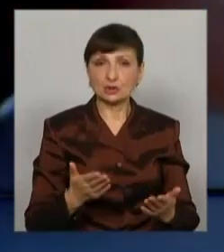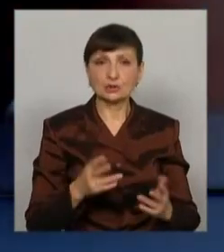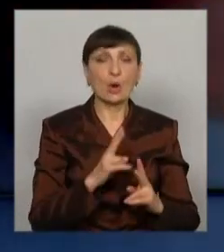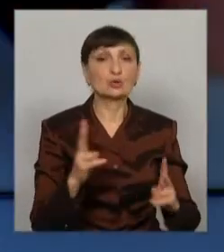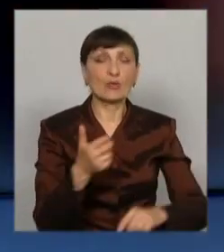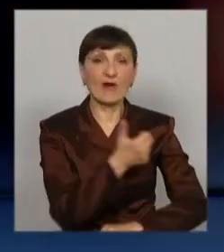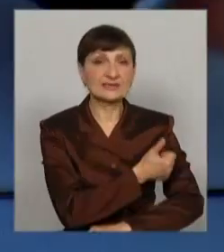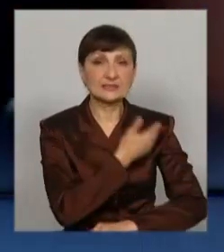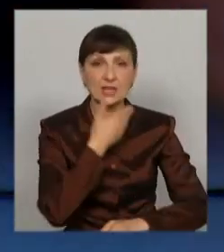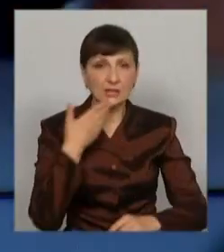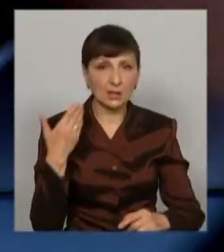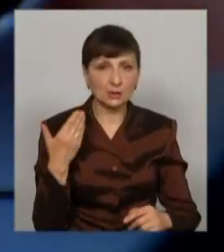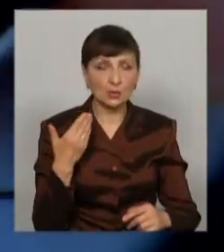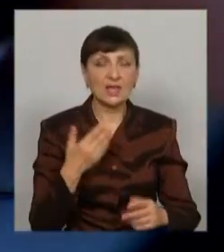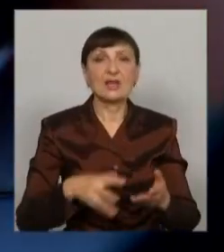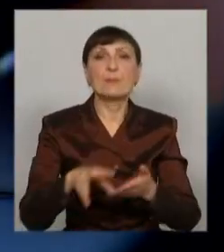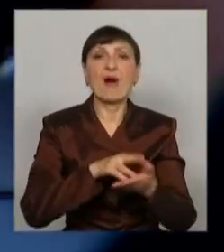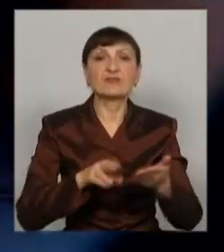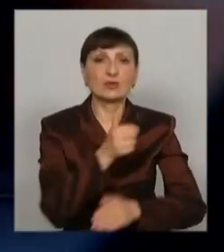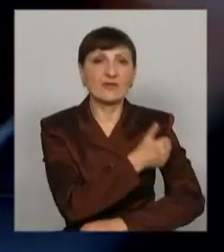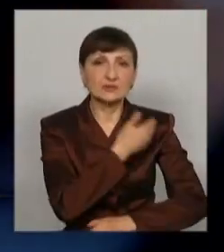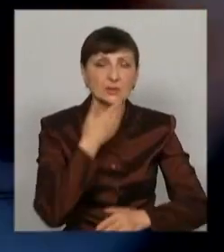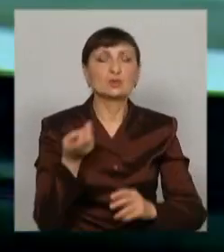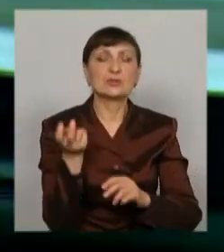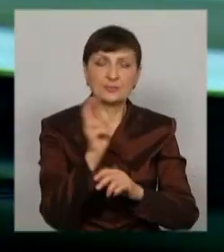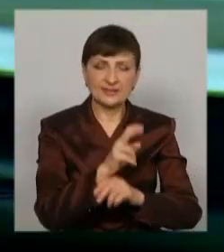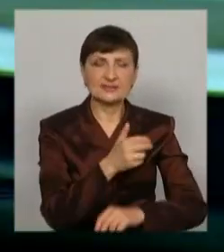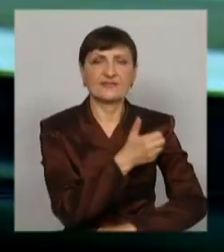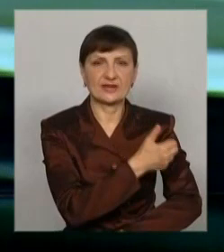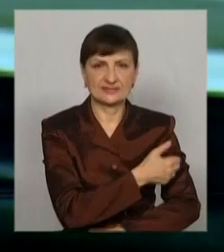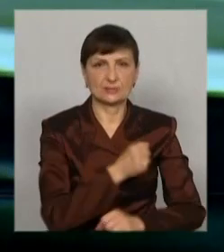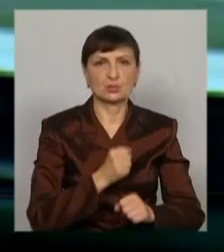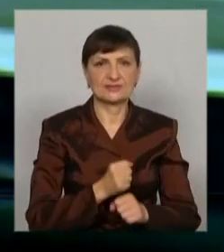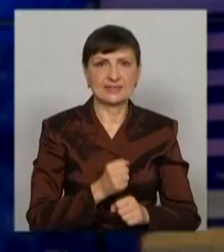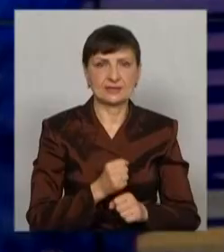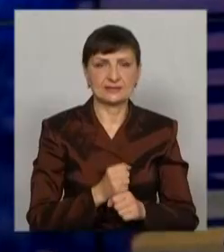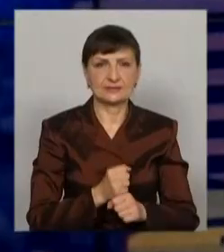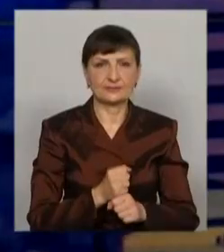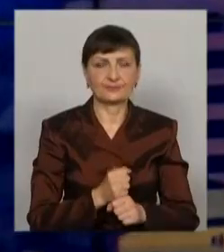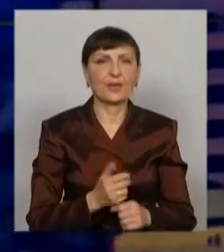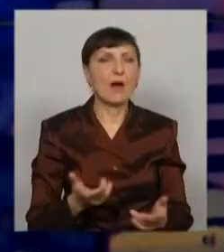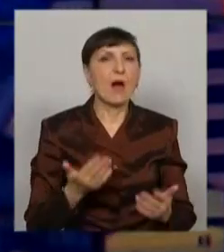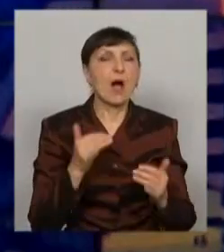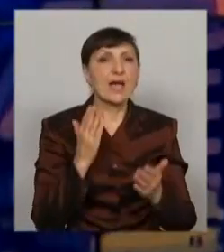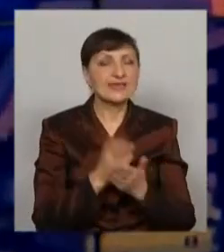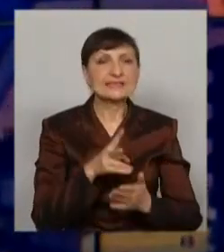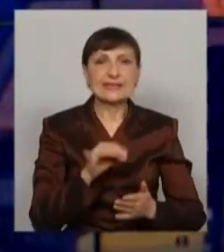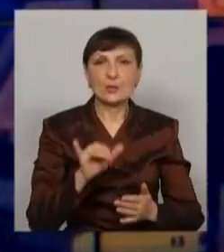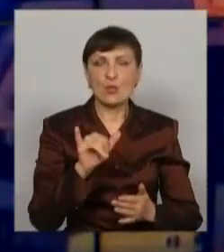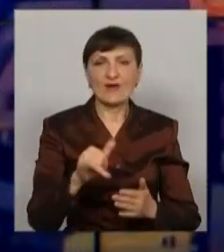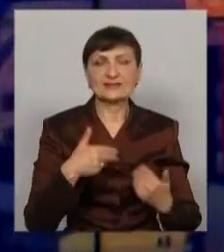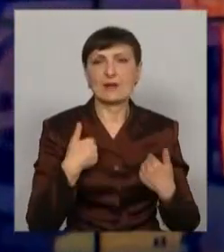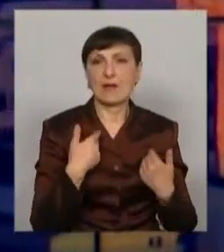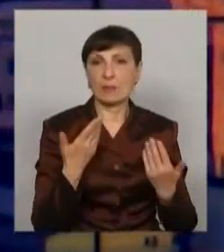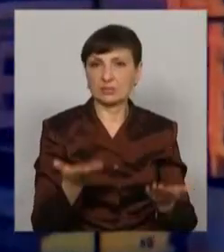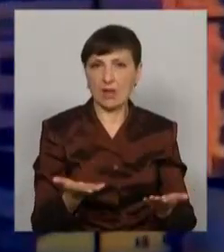не вакцинировался или не ревакцинировался, прийти на вакцинацию и на ревакцинацию. А скажите, есть у вас какие-то